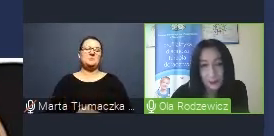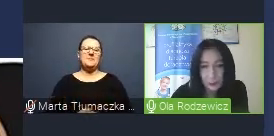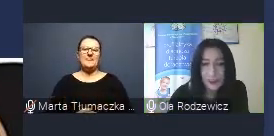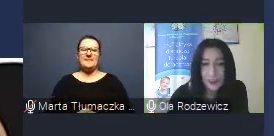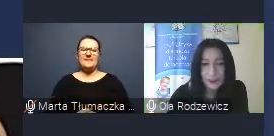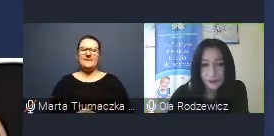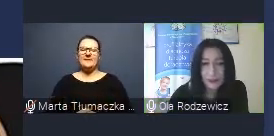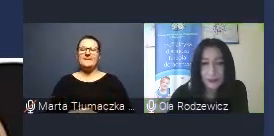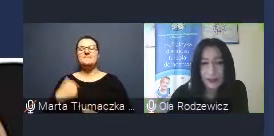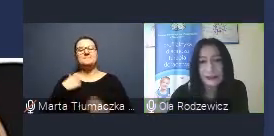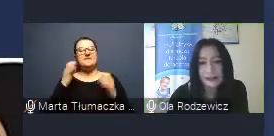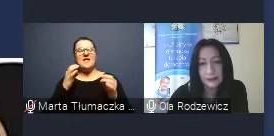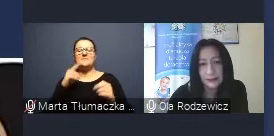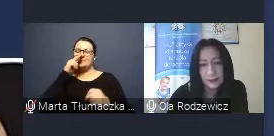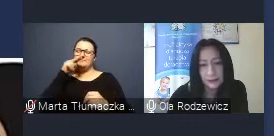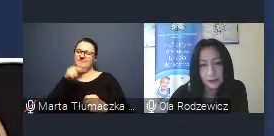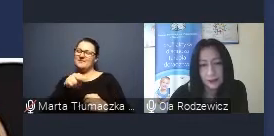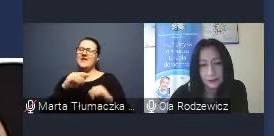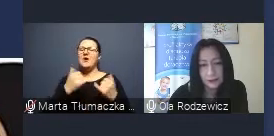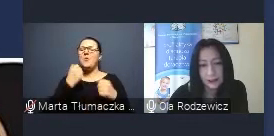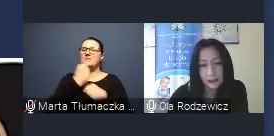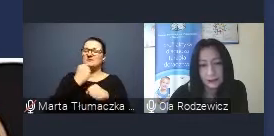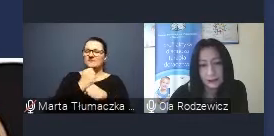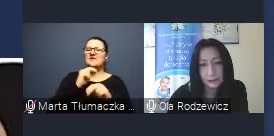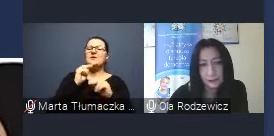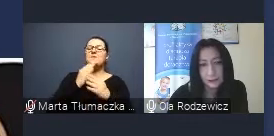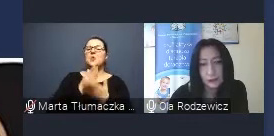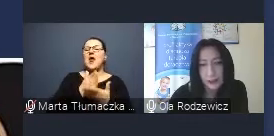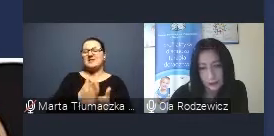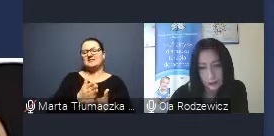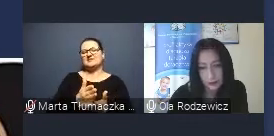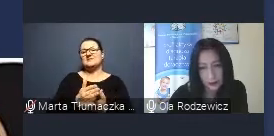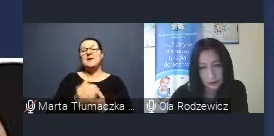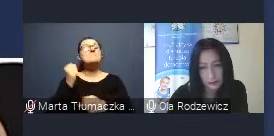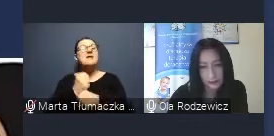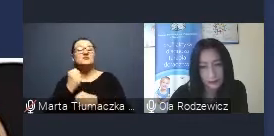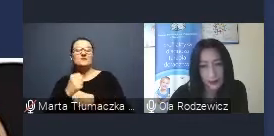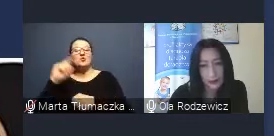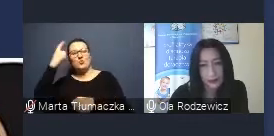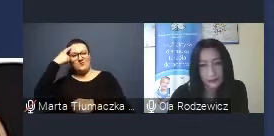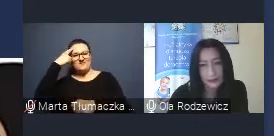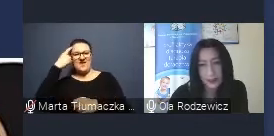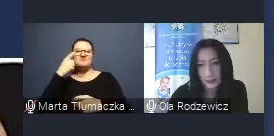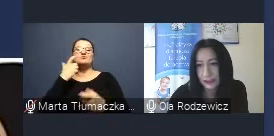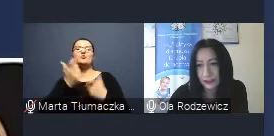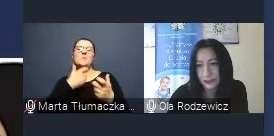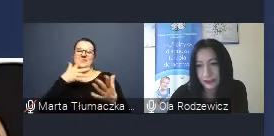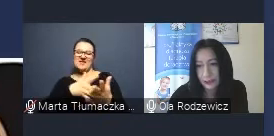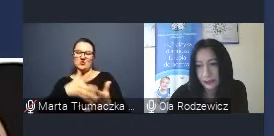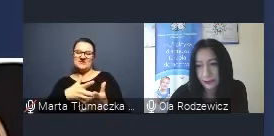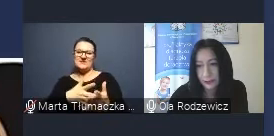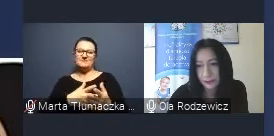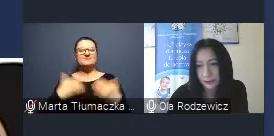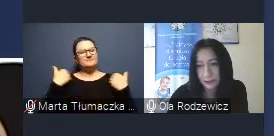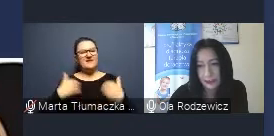Bardziej z punktu widzenia pracownika poradni, czyli pracownika, który głównie zajmuje się diagnozą. Facetka z poradni to